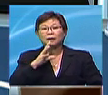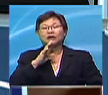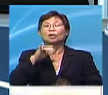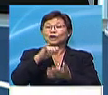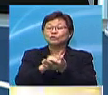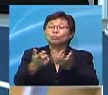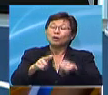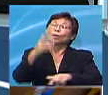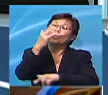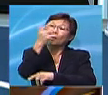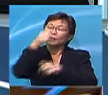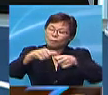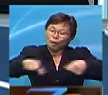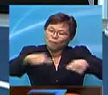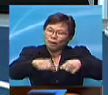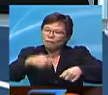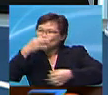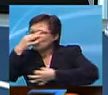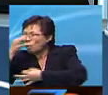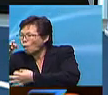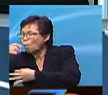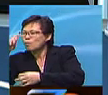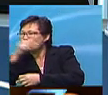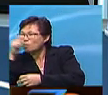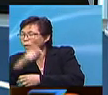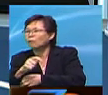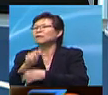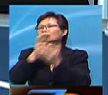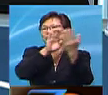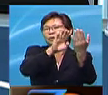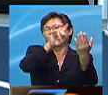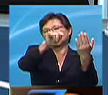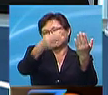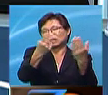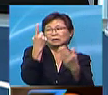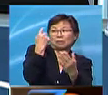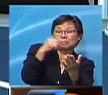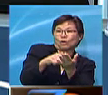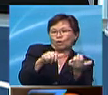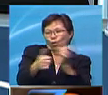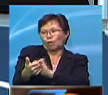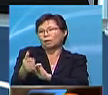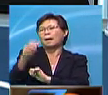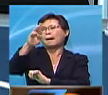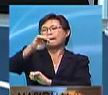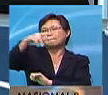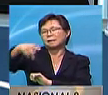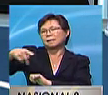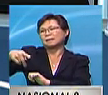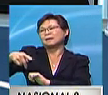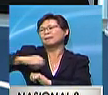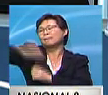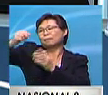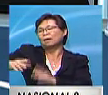perkara itu berlaku akibat pendeposit terpengaruh dengan fitnah yang dilemparkan terhadap th baru-baru ini oleh anggota parlimen pembangkang